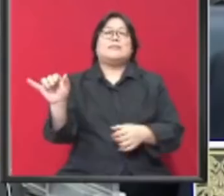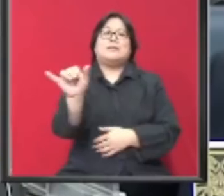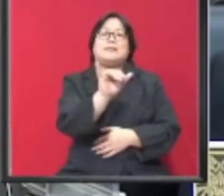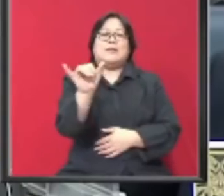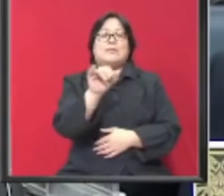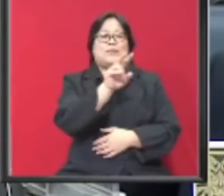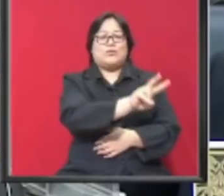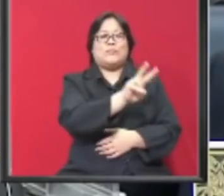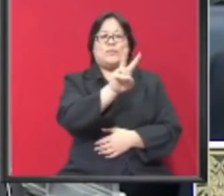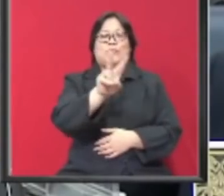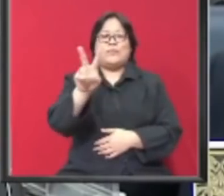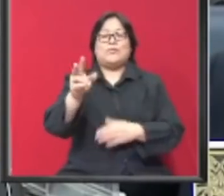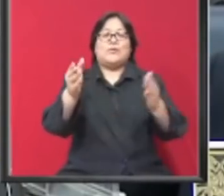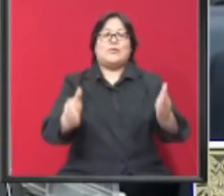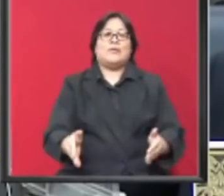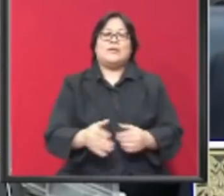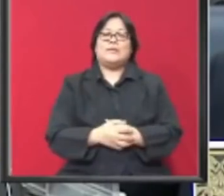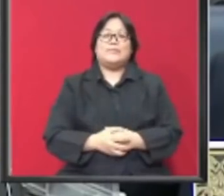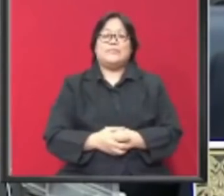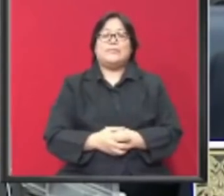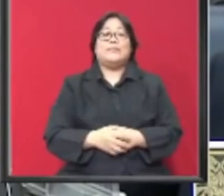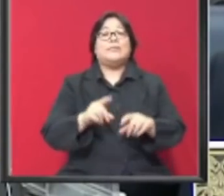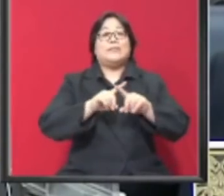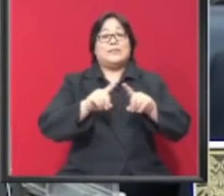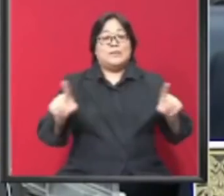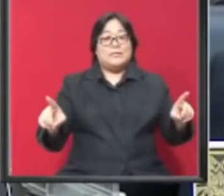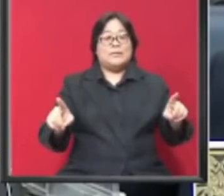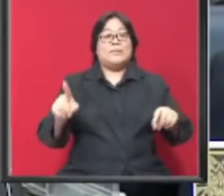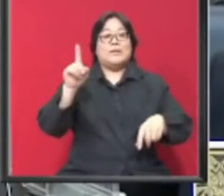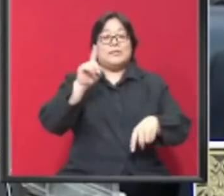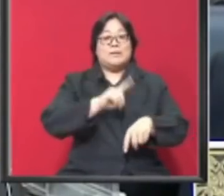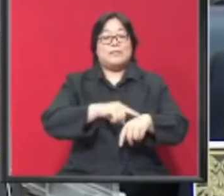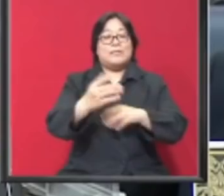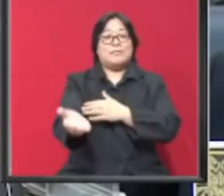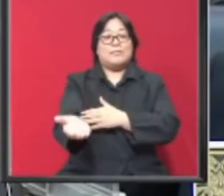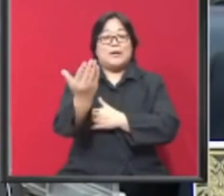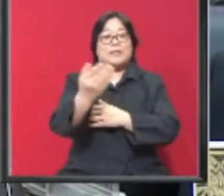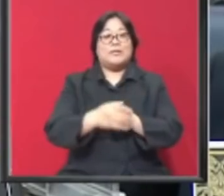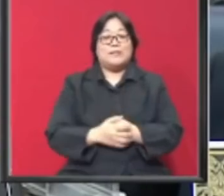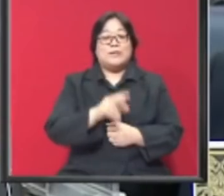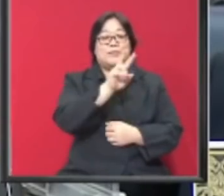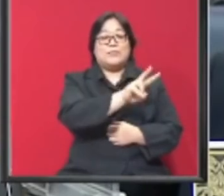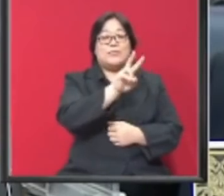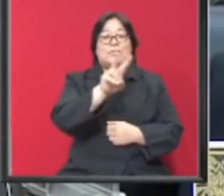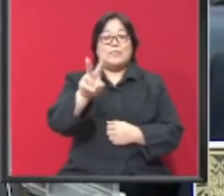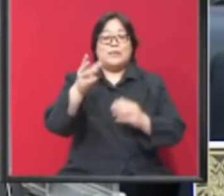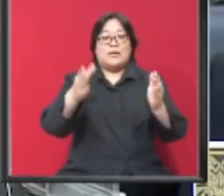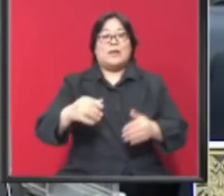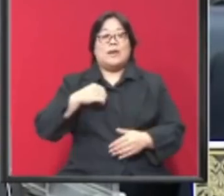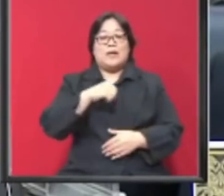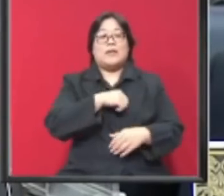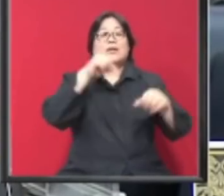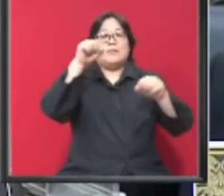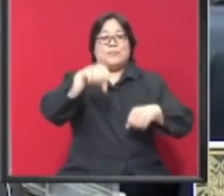seperti 222 sebaliknya diwaktu belah bagi 222 Ali